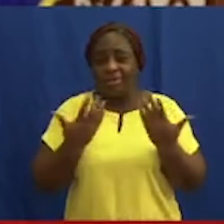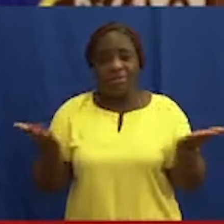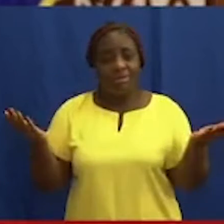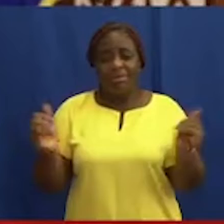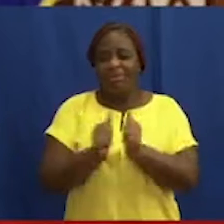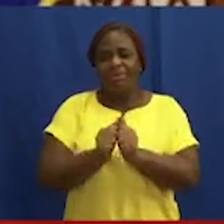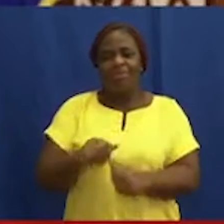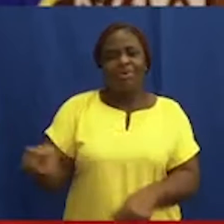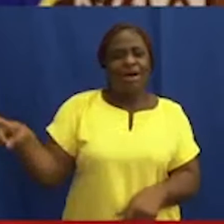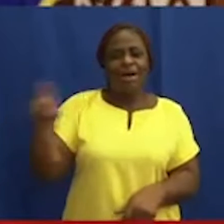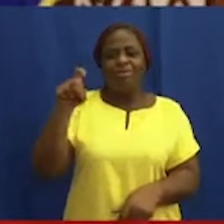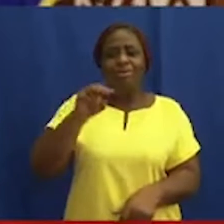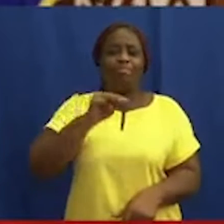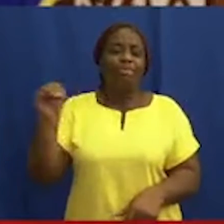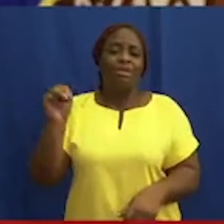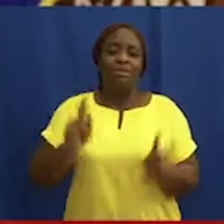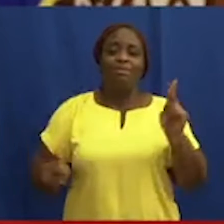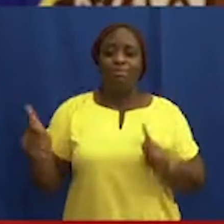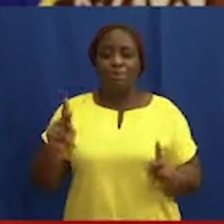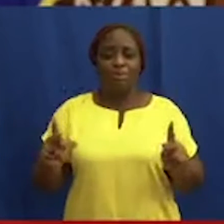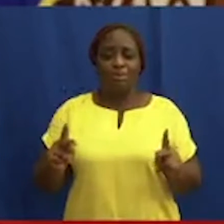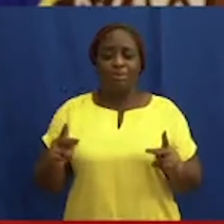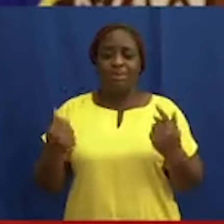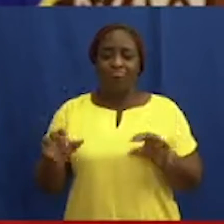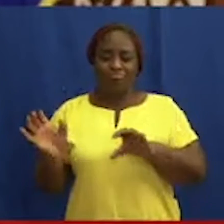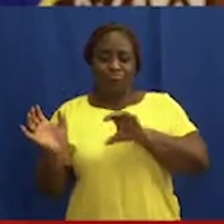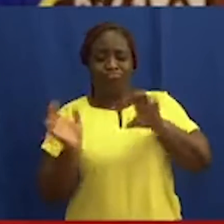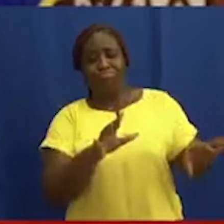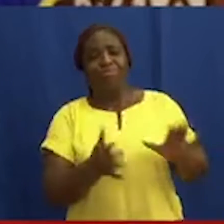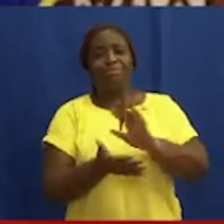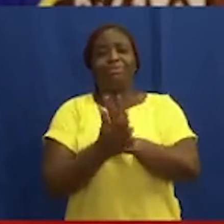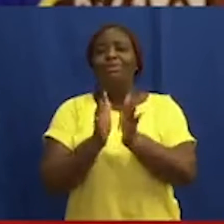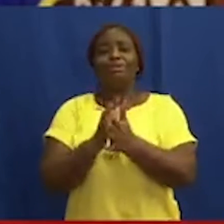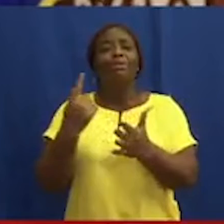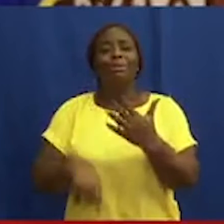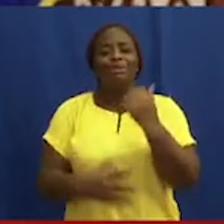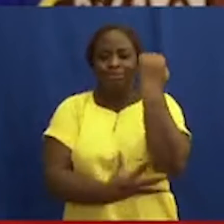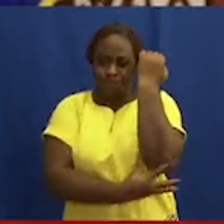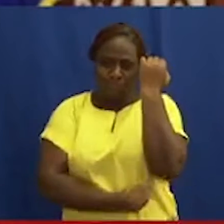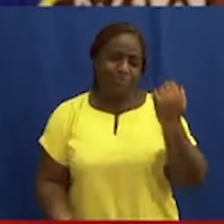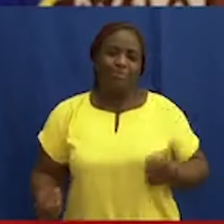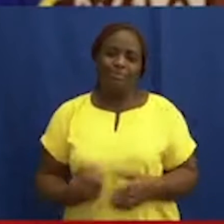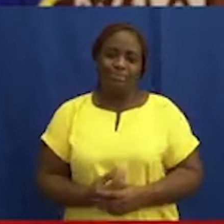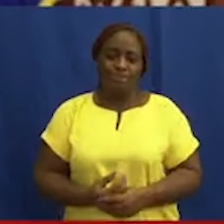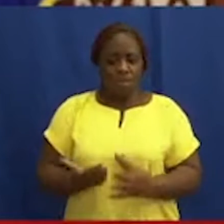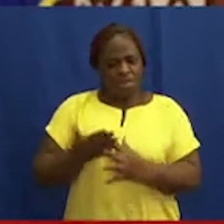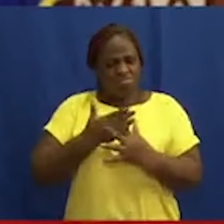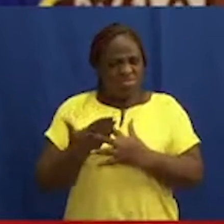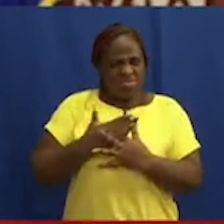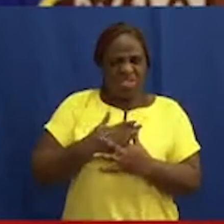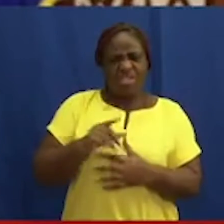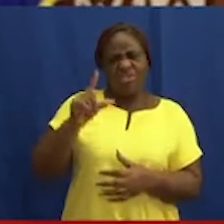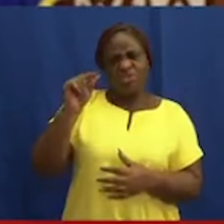fahimci halin da ake ciki da burin ɗaukan darussa game da yadda wasu suke rayuwarsu. 'Yan ƙasar